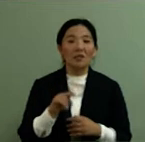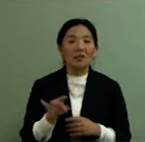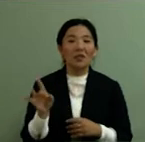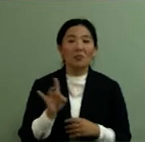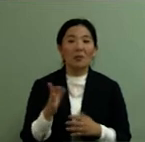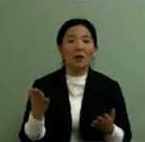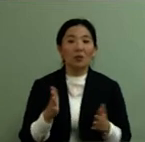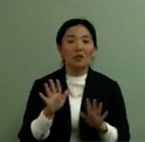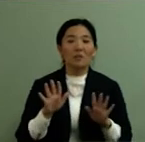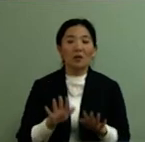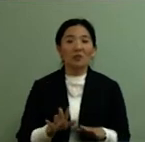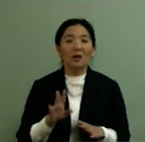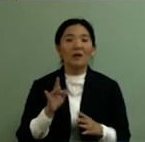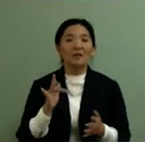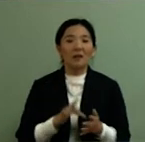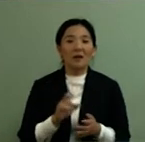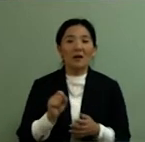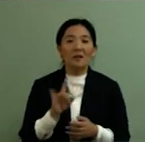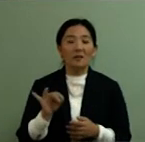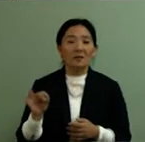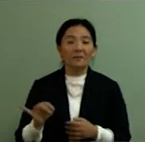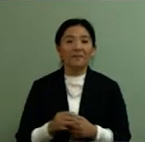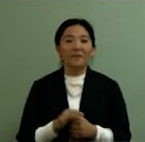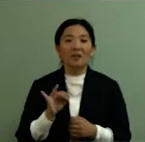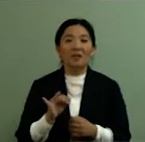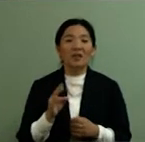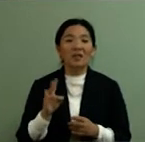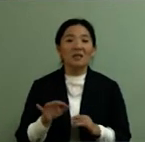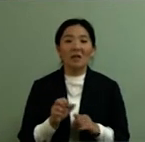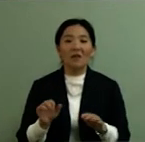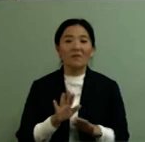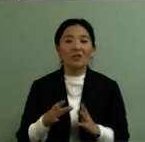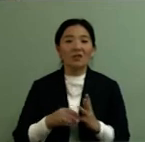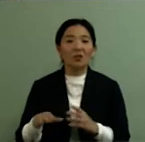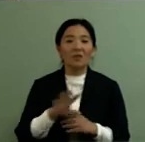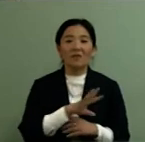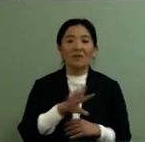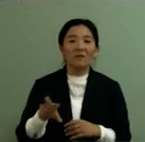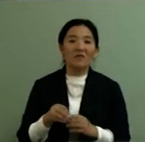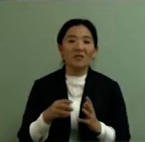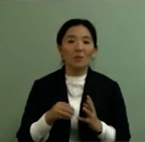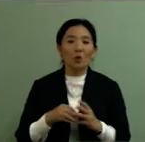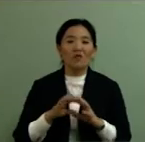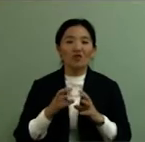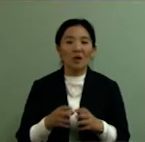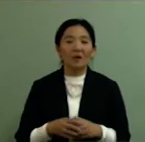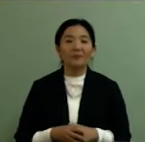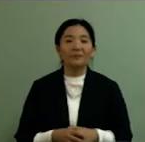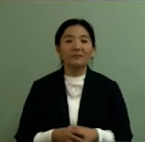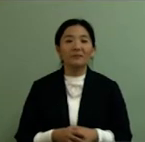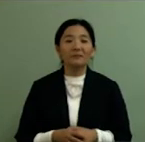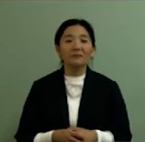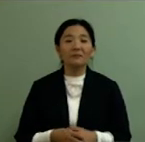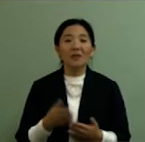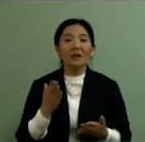республик, которые расположены в Центральной Азии, и не захватывает территорию всего земного шара.